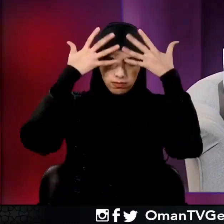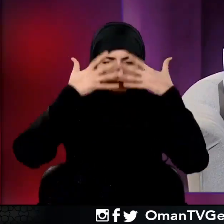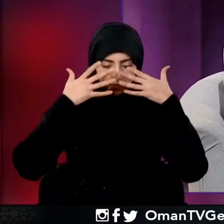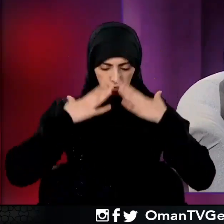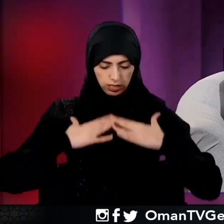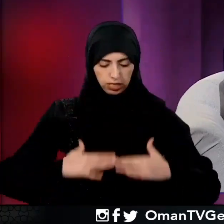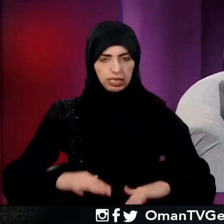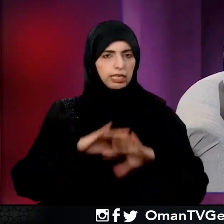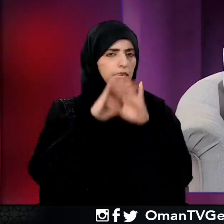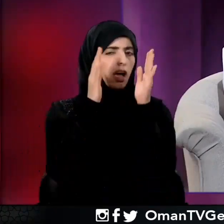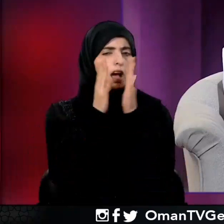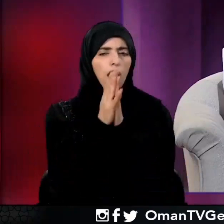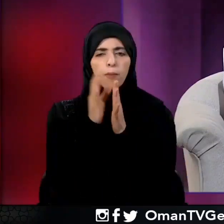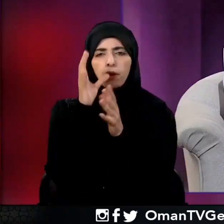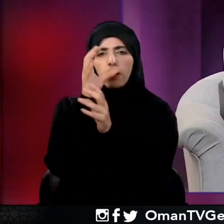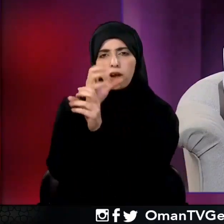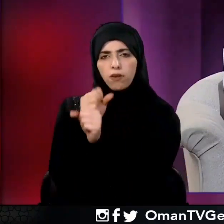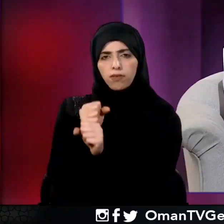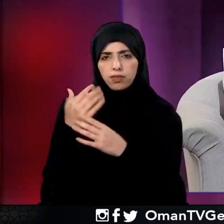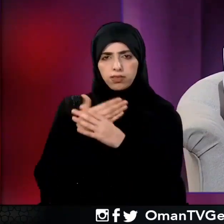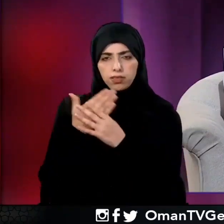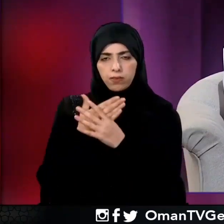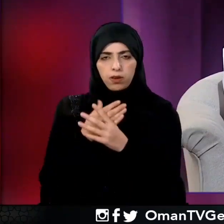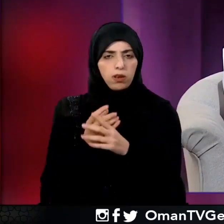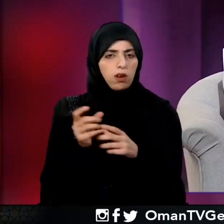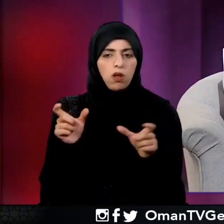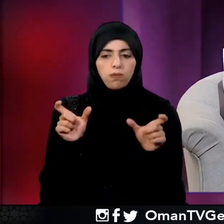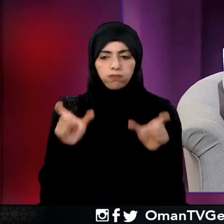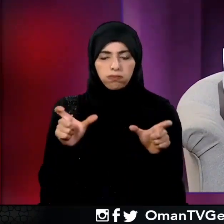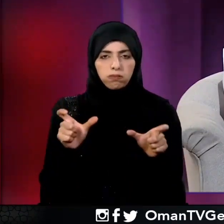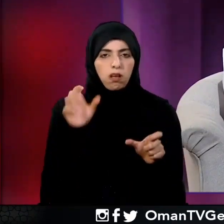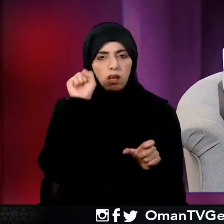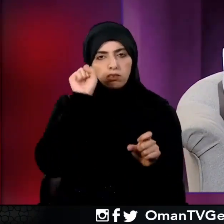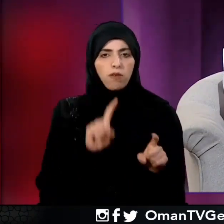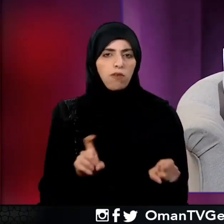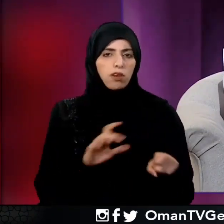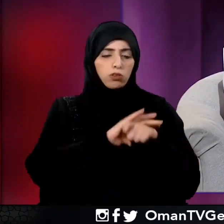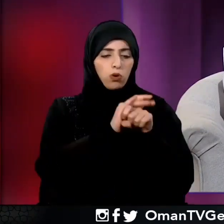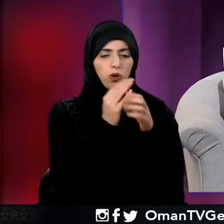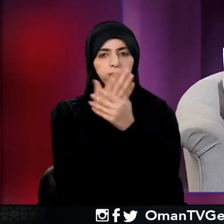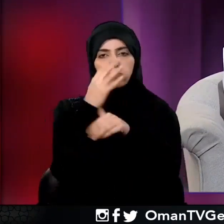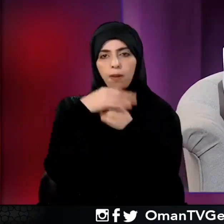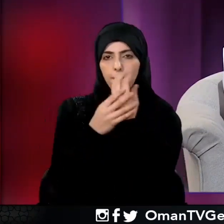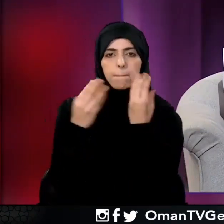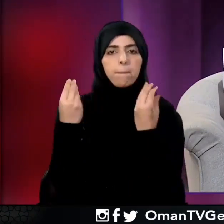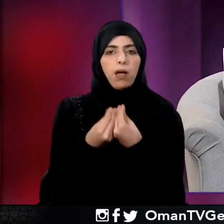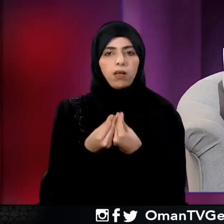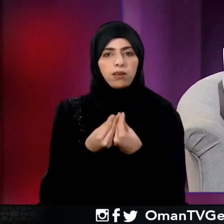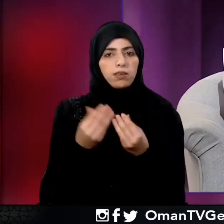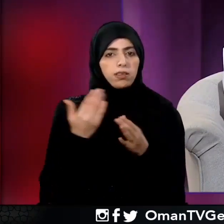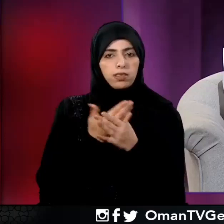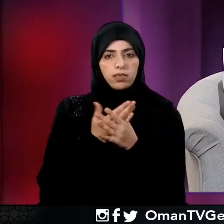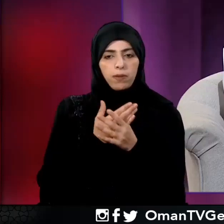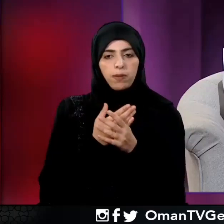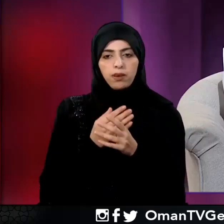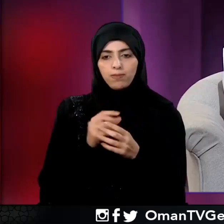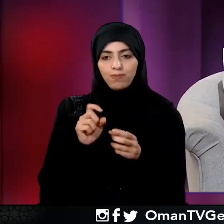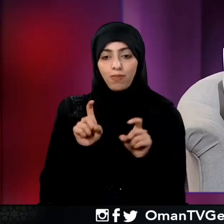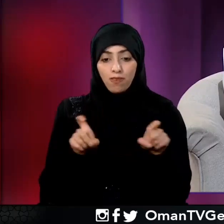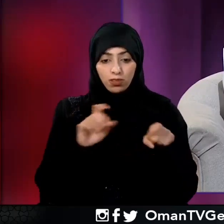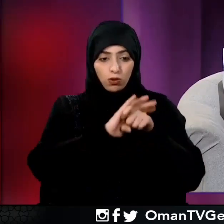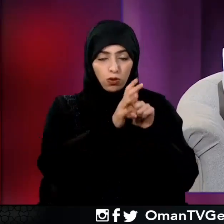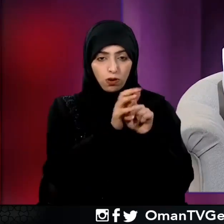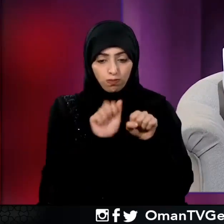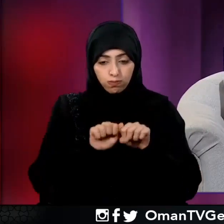الرأس، القميص، بحيث يقلل من نسبة وأيضا القفازات، بحيث يقلل من نسبة نقل